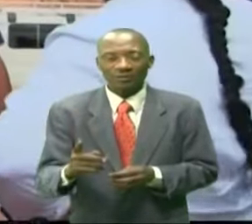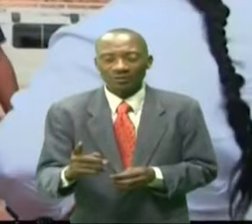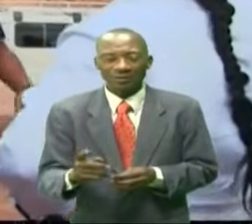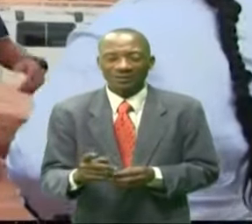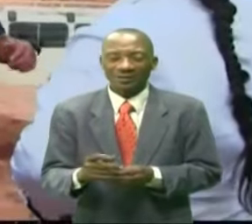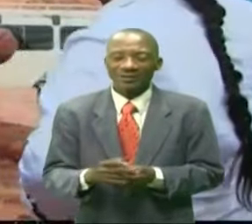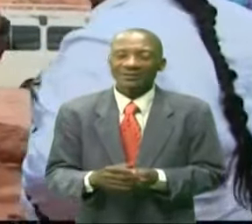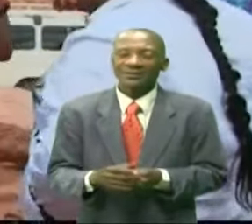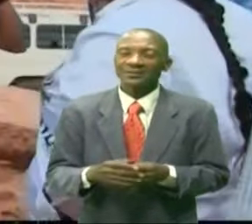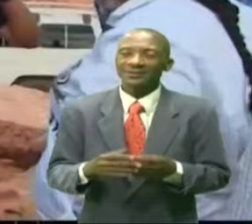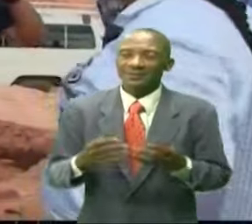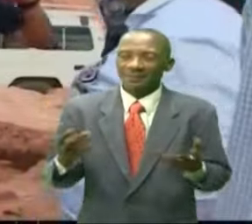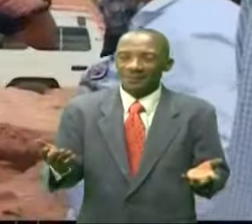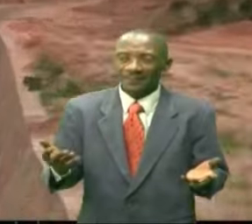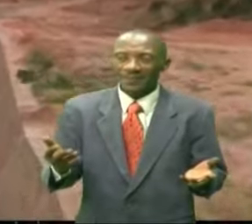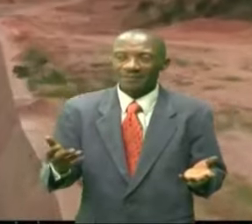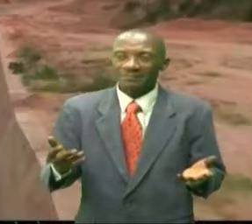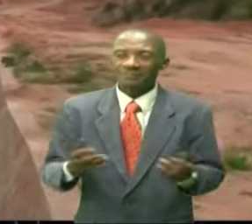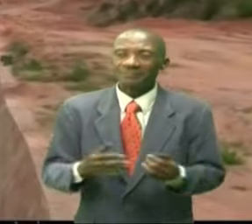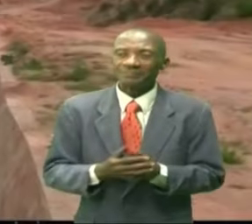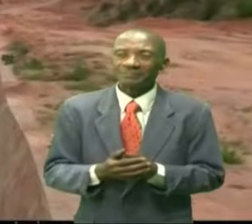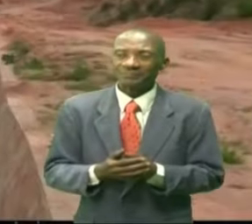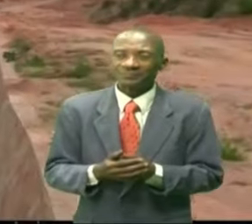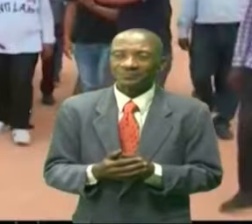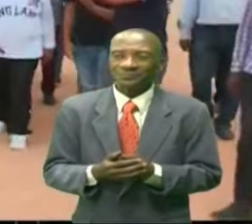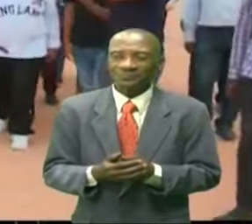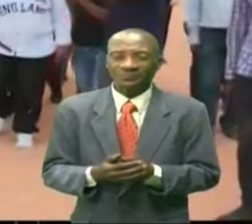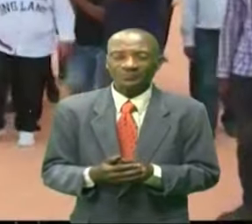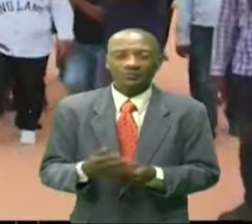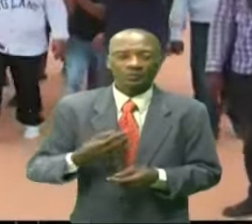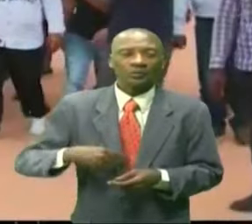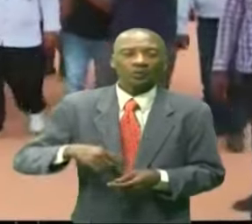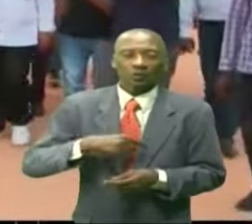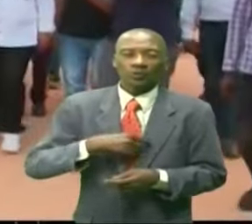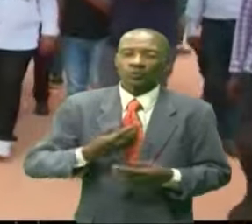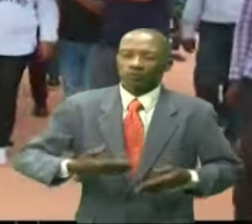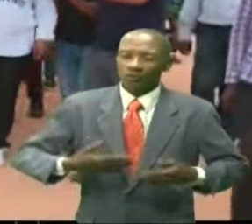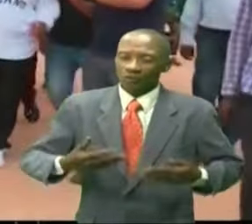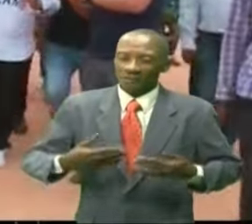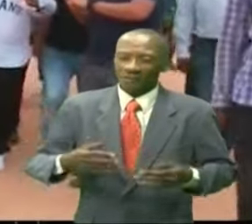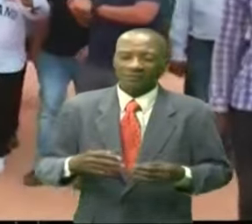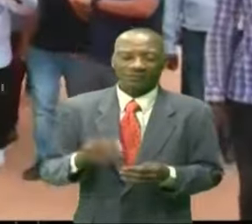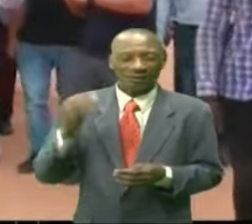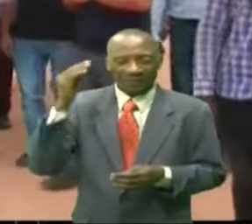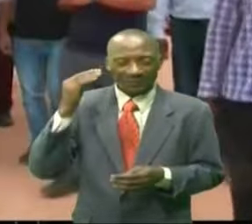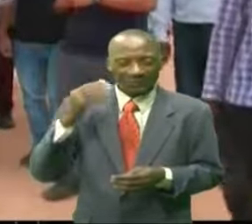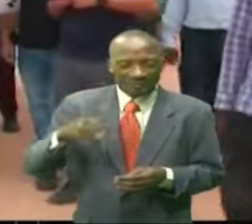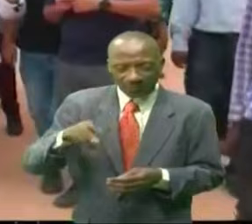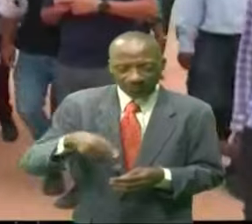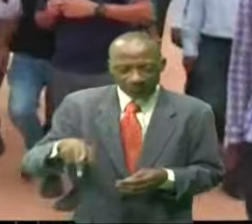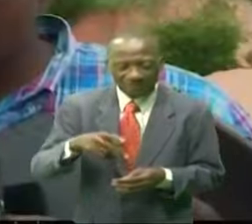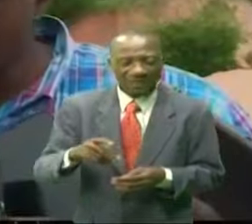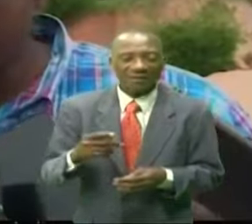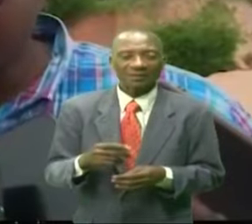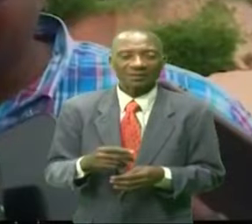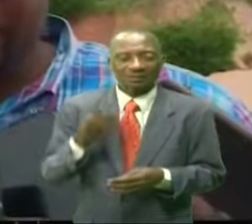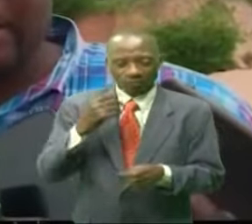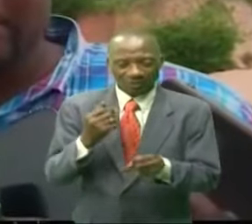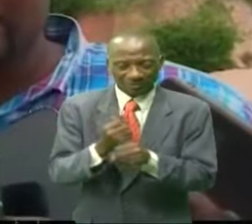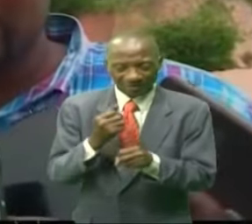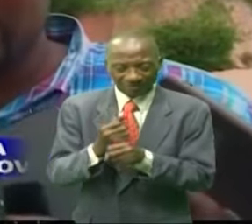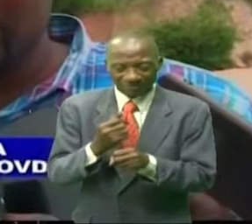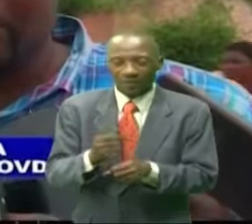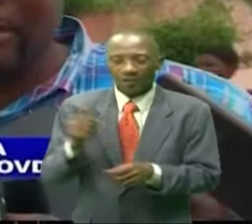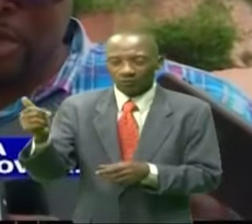été débloqués par le ministre des Finances. Nous saluons l'implication de l'autorité provinciale dans les travaux que nous faisons et cela